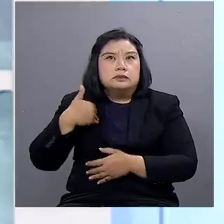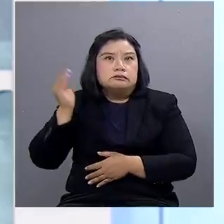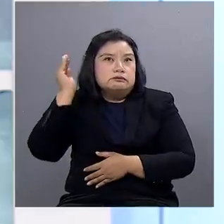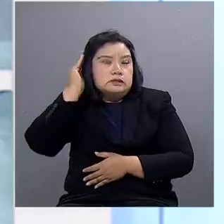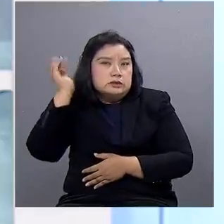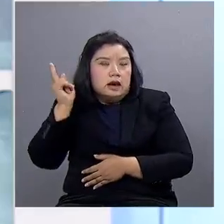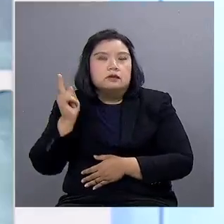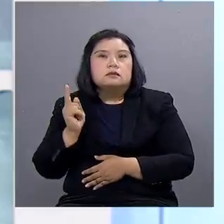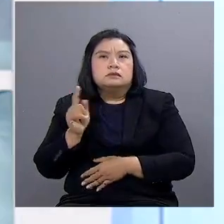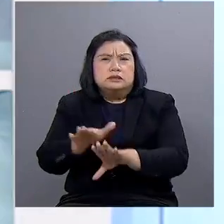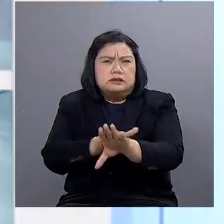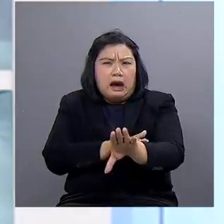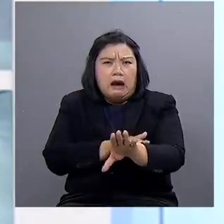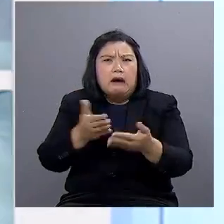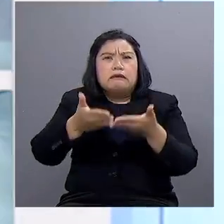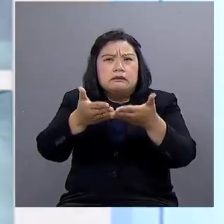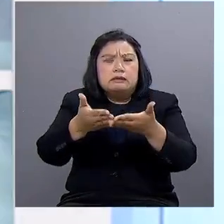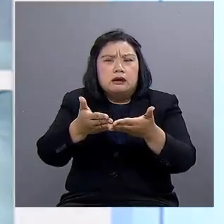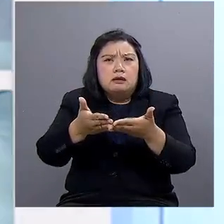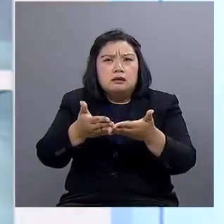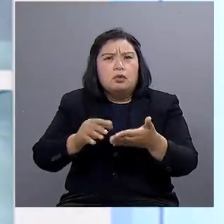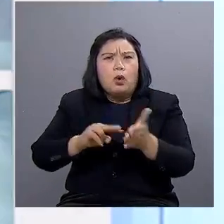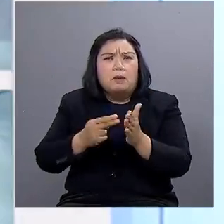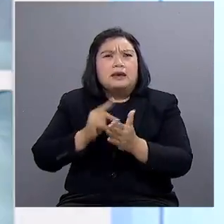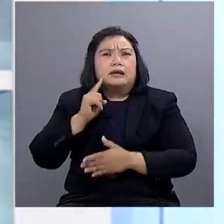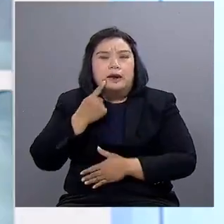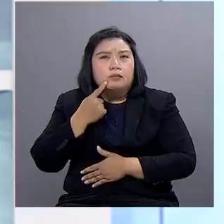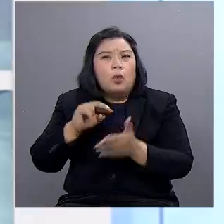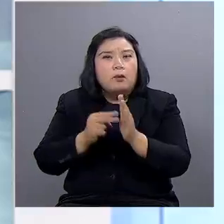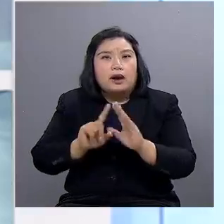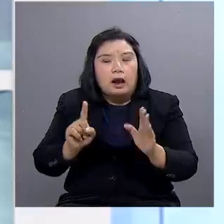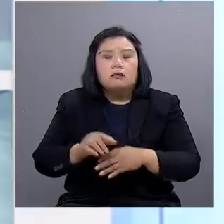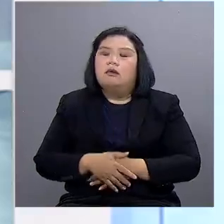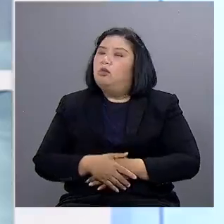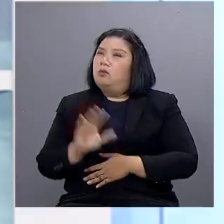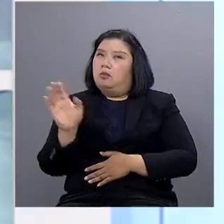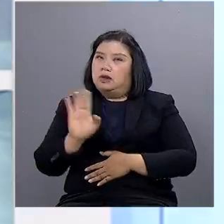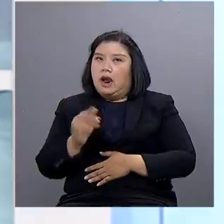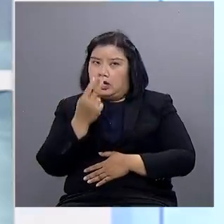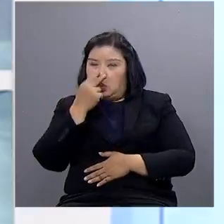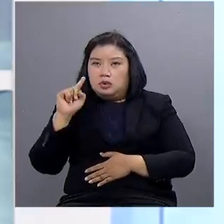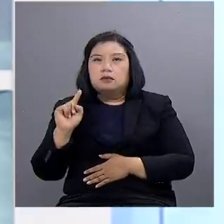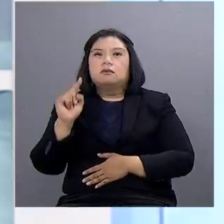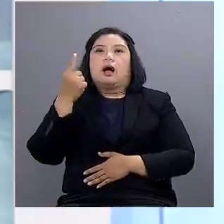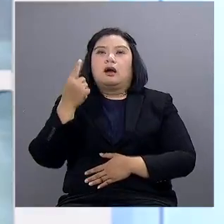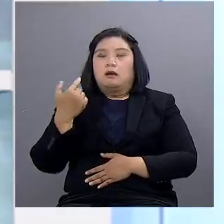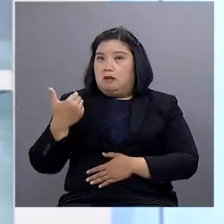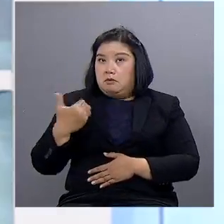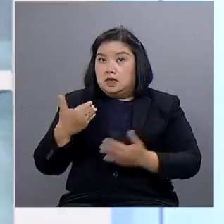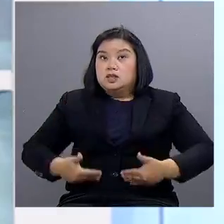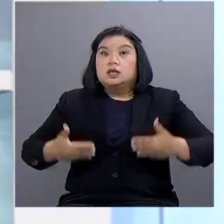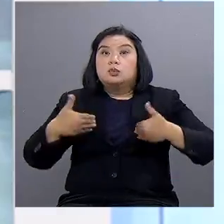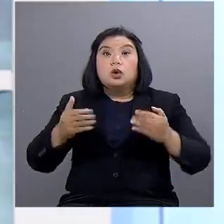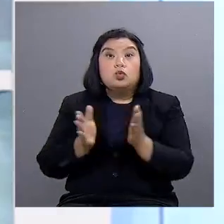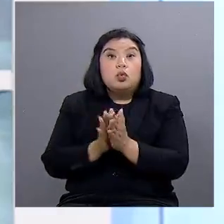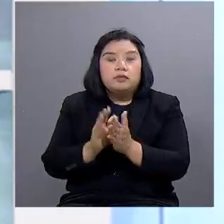ลือแต่เรื่องราวที่เราได้ชมไปเมื่อสักครู่นี้ทำให้เราเปลี่ยนมุมมองเลยนะเขาบอกว่ามีทุกอย่างมีวันนี้ได้เพราะเรือกับเกลือนั่น